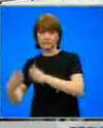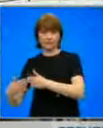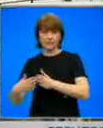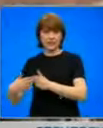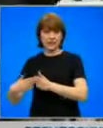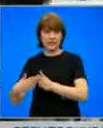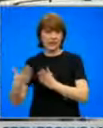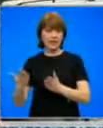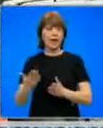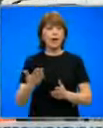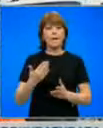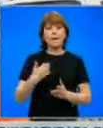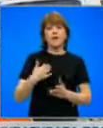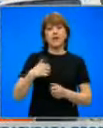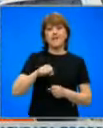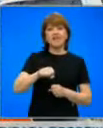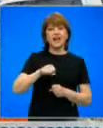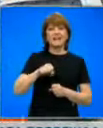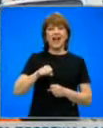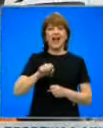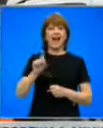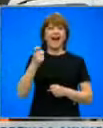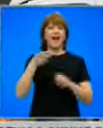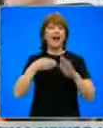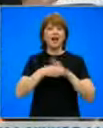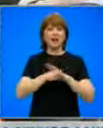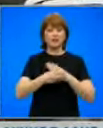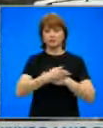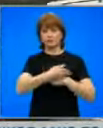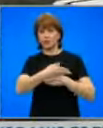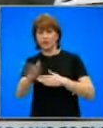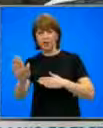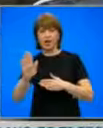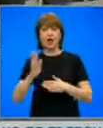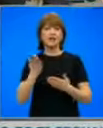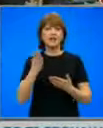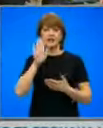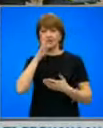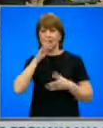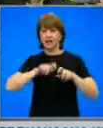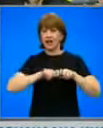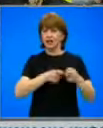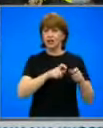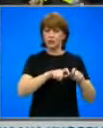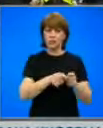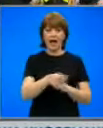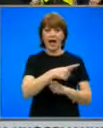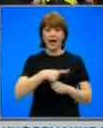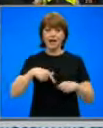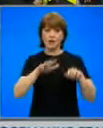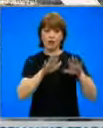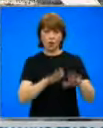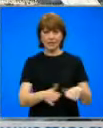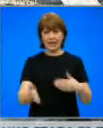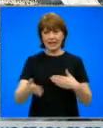на комшията, моята врата на гаража се изкъртила, отворила се сама. Стъклата на работилни са чупени. Района на инцидента остана отцепен за